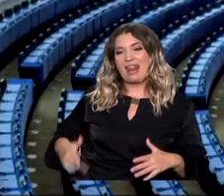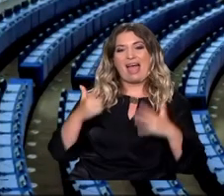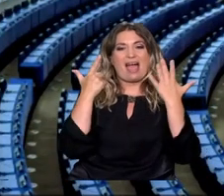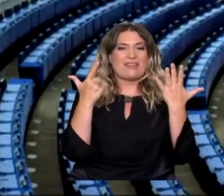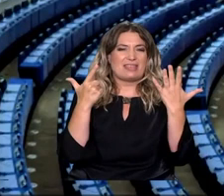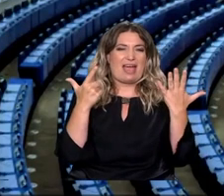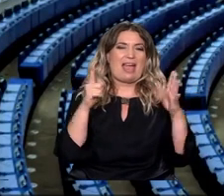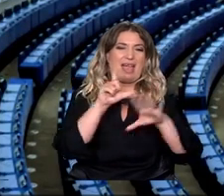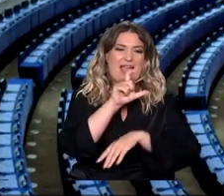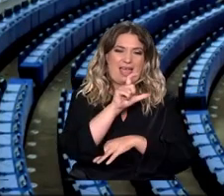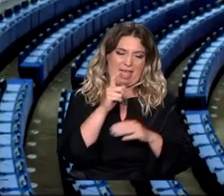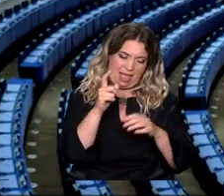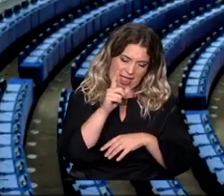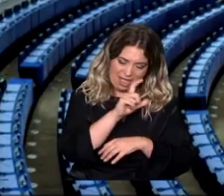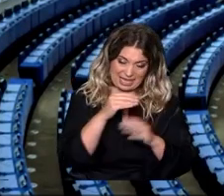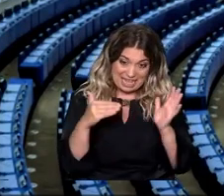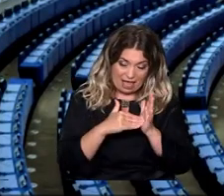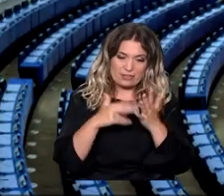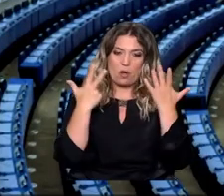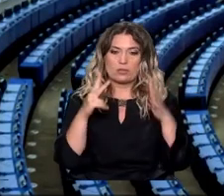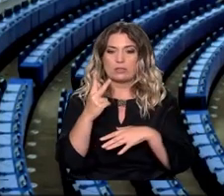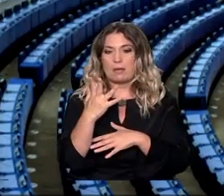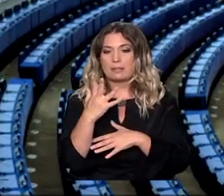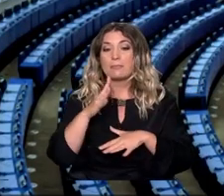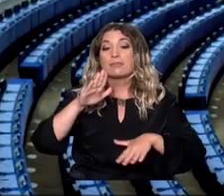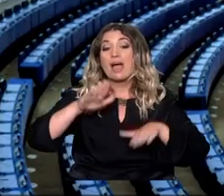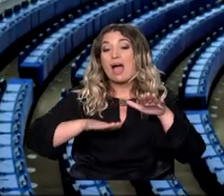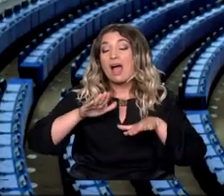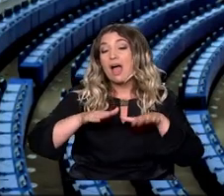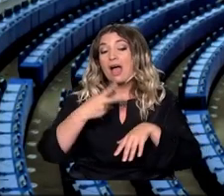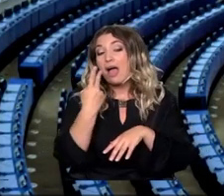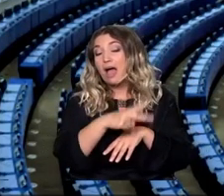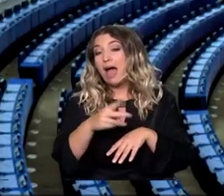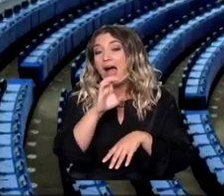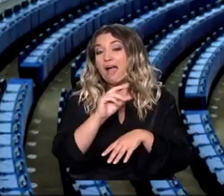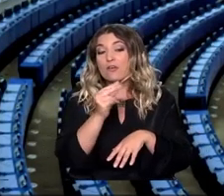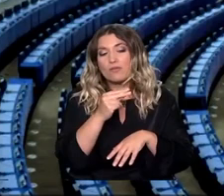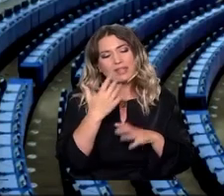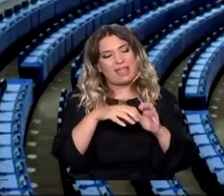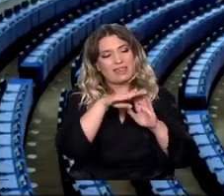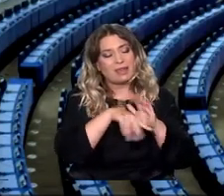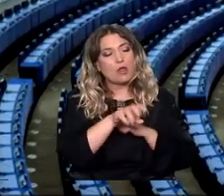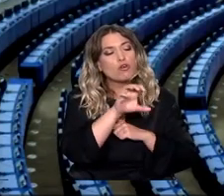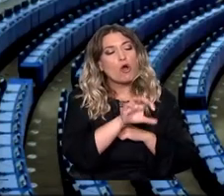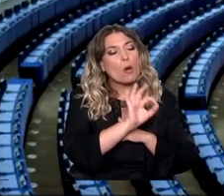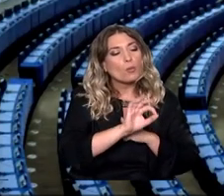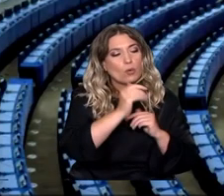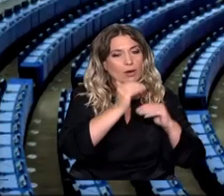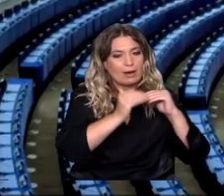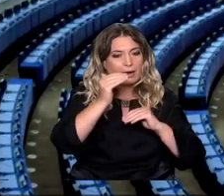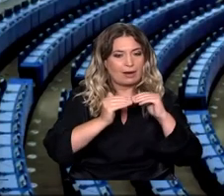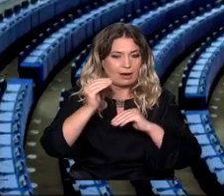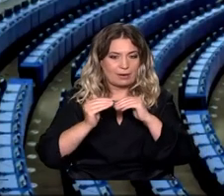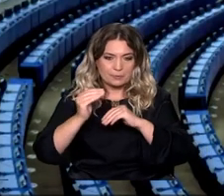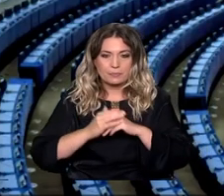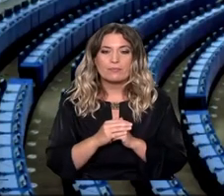7.853,18 καθαρά. Το καθαρό ποσό μπορεί να διαφέρει ανάλογα με την εθνικότητα του ευρωβουλευτή. Τα κράτη-μέλη ενδέχεται να επιβάλλουν